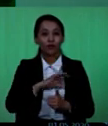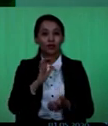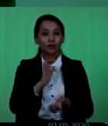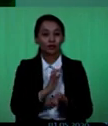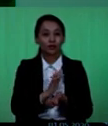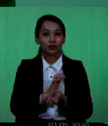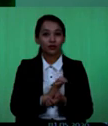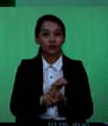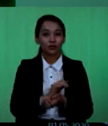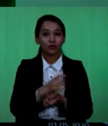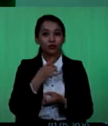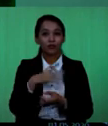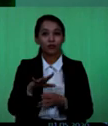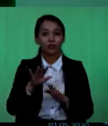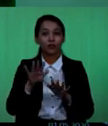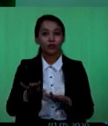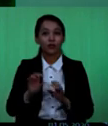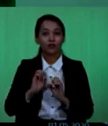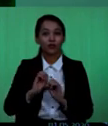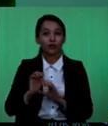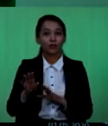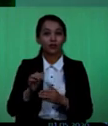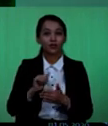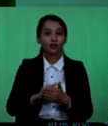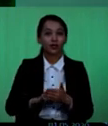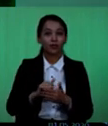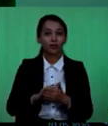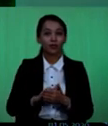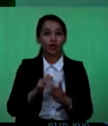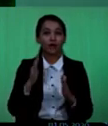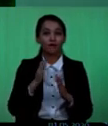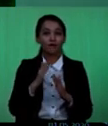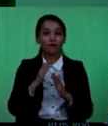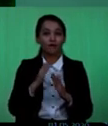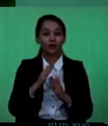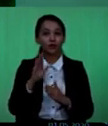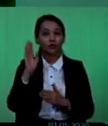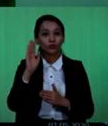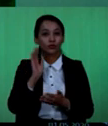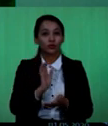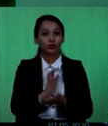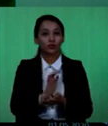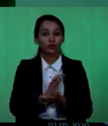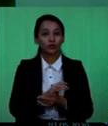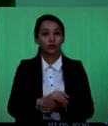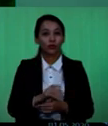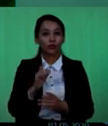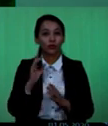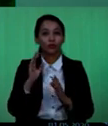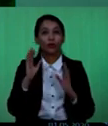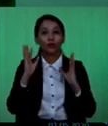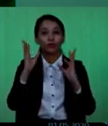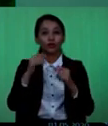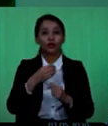chiqindilarini duch kelgan joylarga tashlayotganimiz sababli havo, suv ifloslanishi, o'simlik va